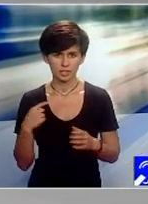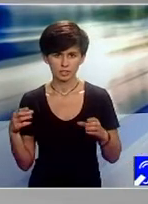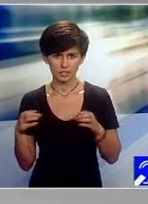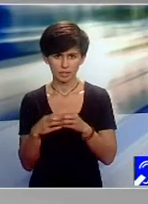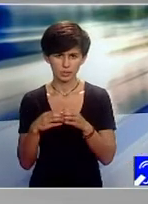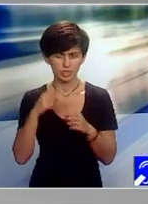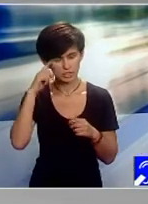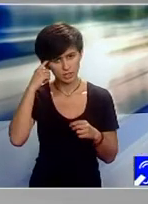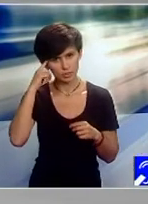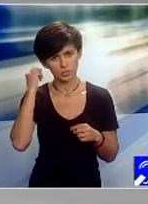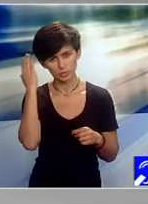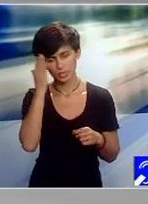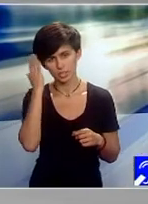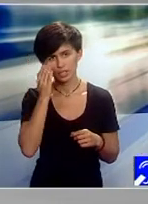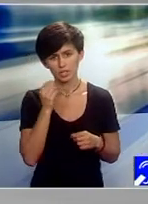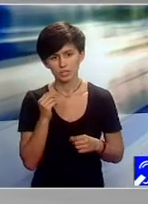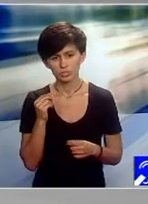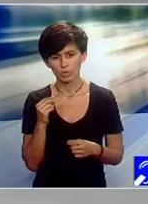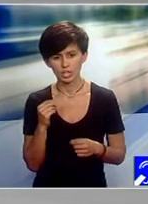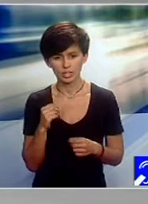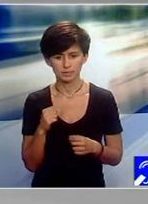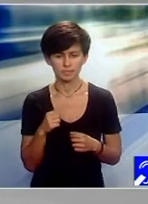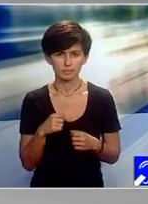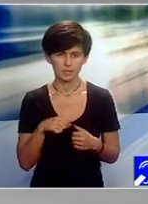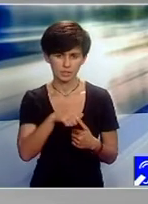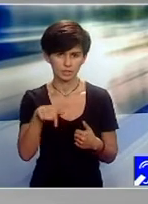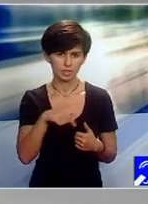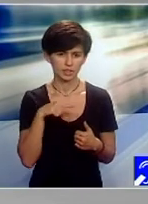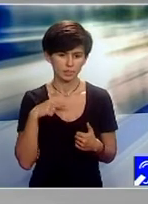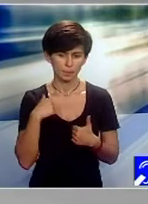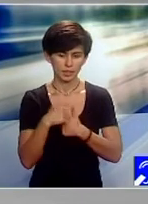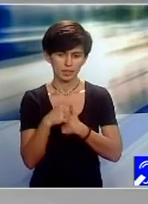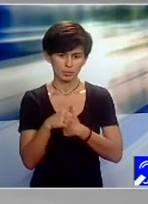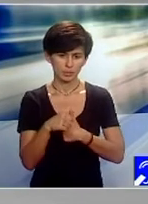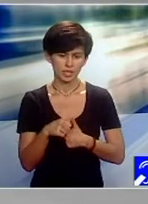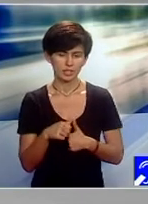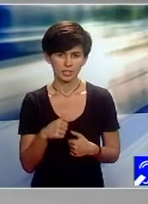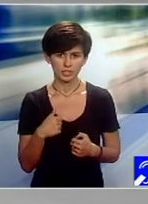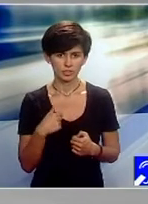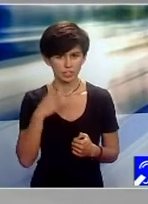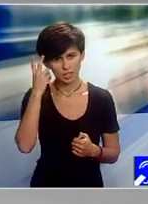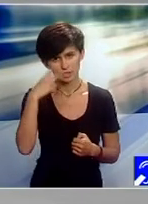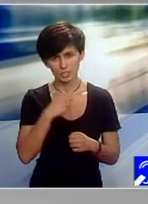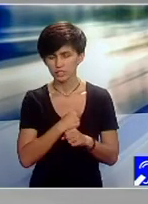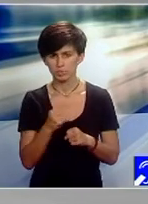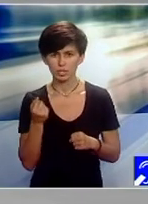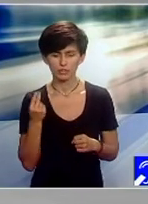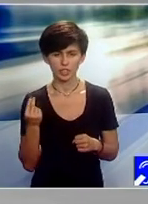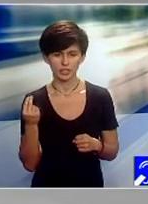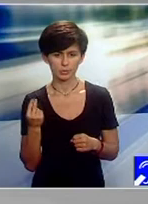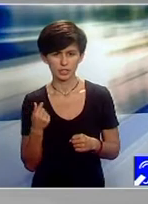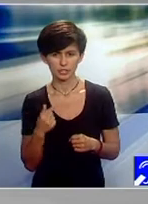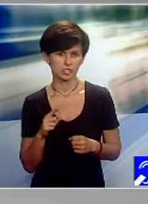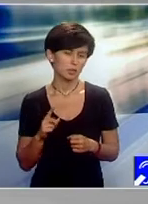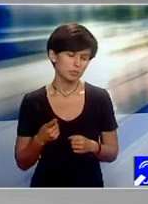școală și în afara terenului sau în afara echipei, suntem prieteni și ne înțelegem foarte bine unii cu ceilalți și